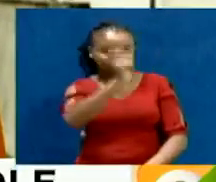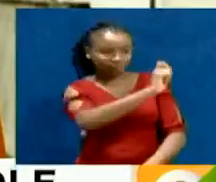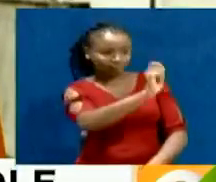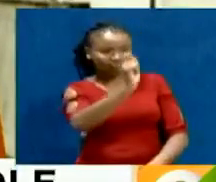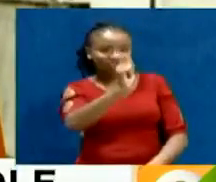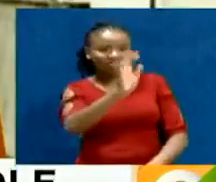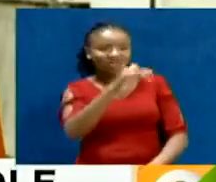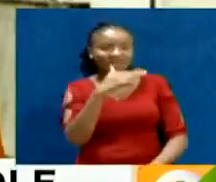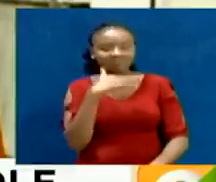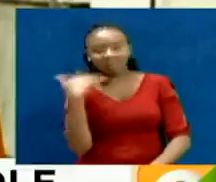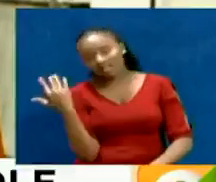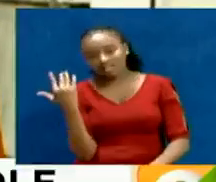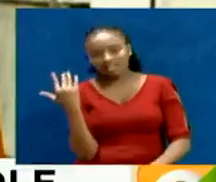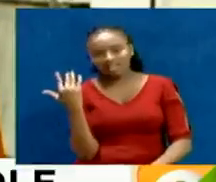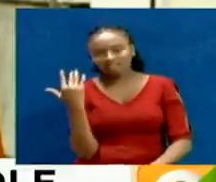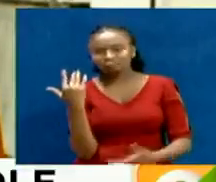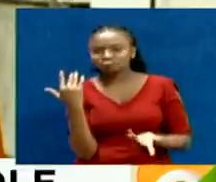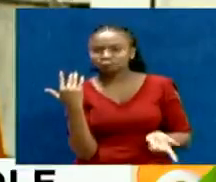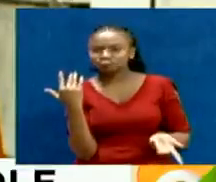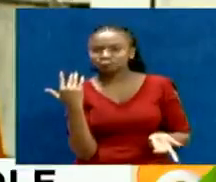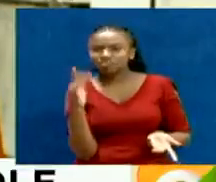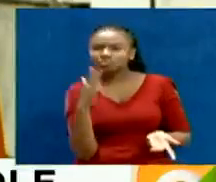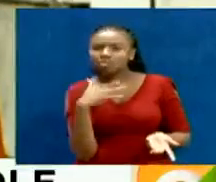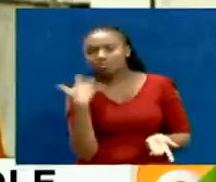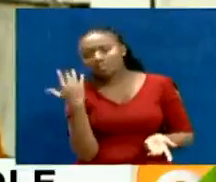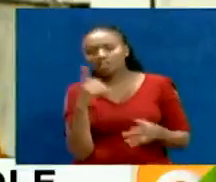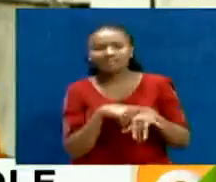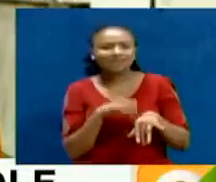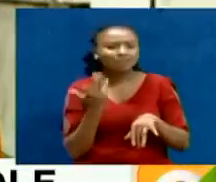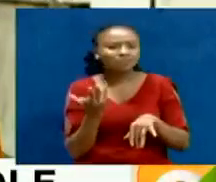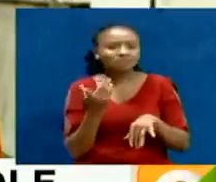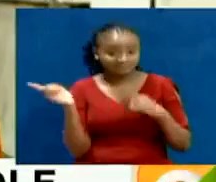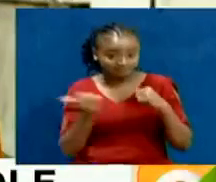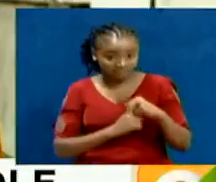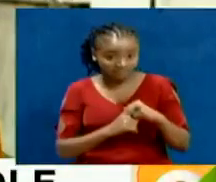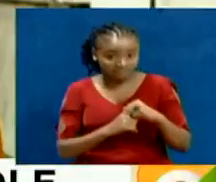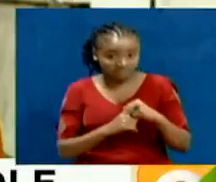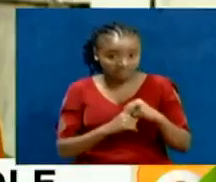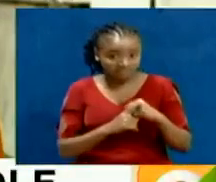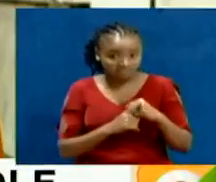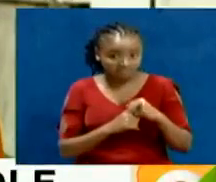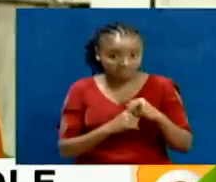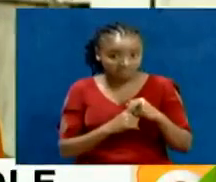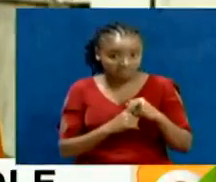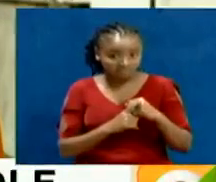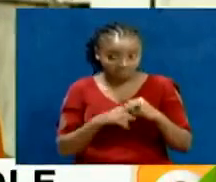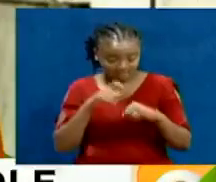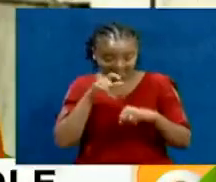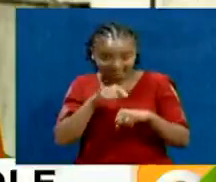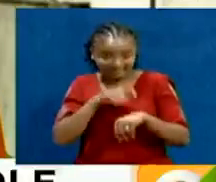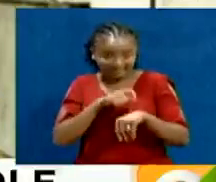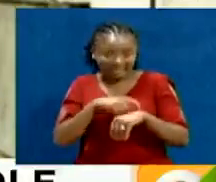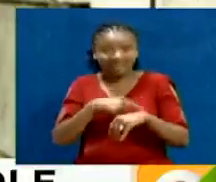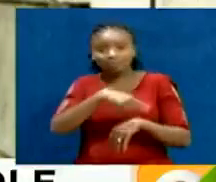So I can't tell which time did the minor collapse. Was it at 6 that he was taken to Mama Lucy